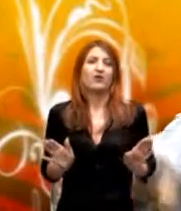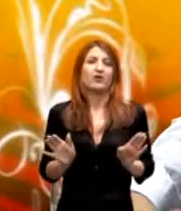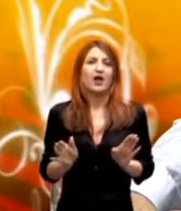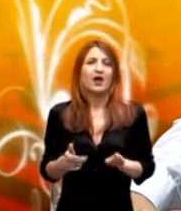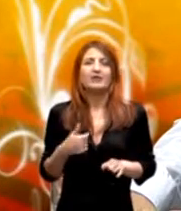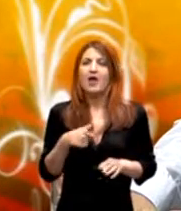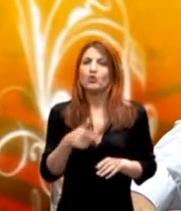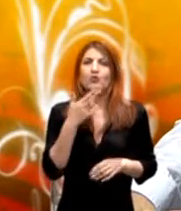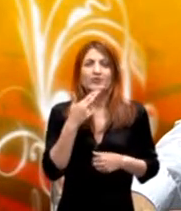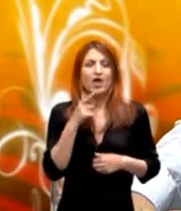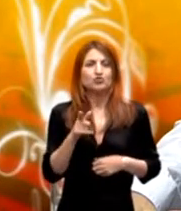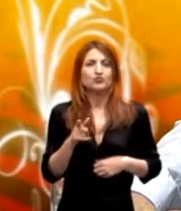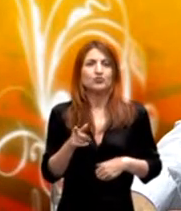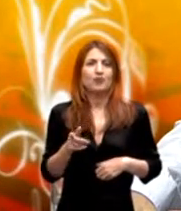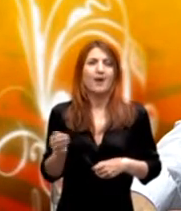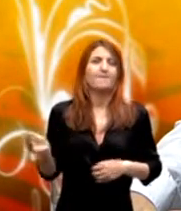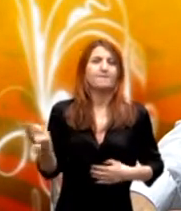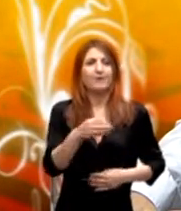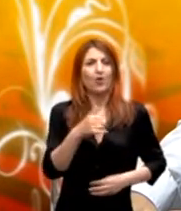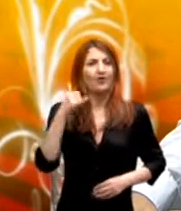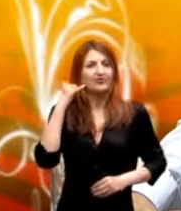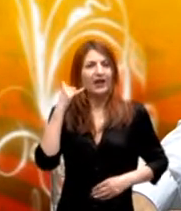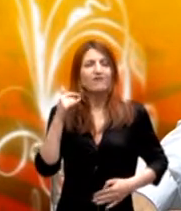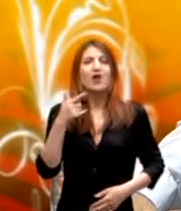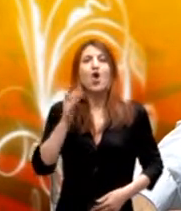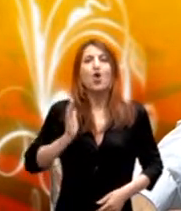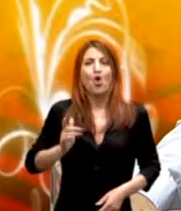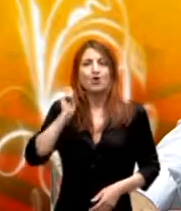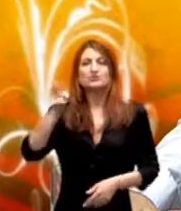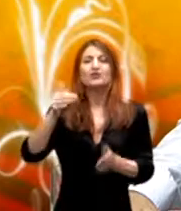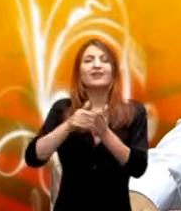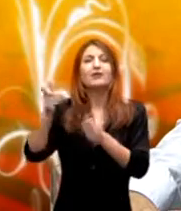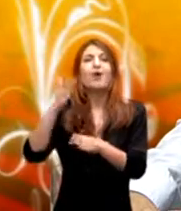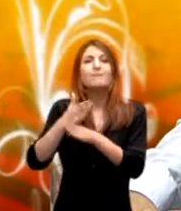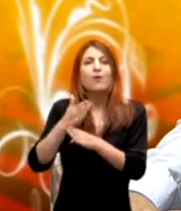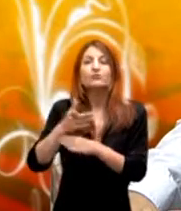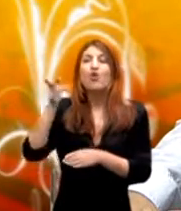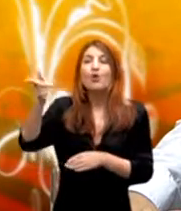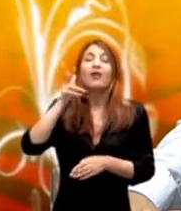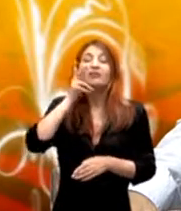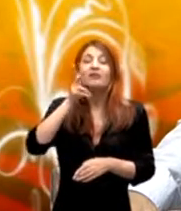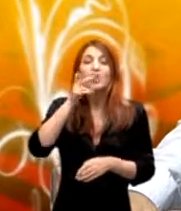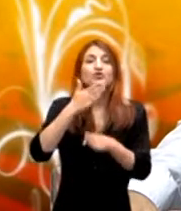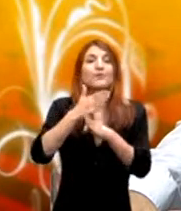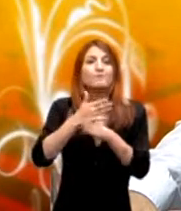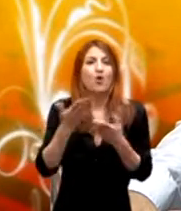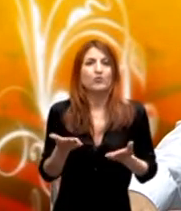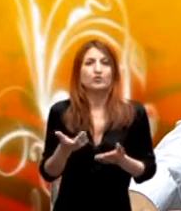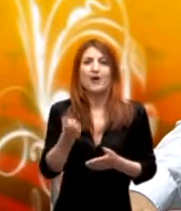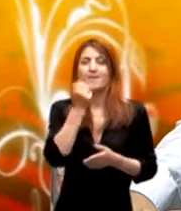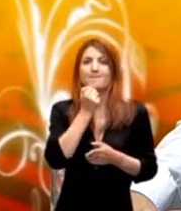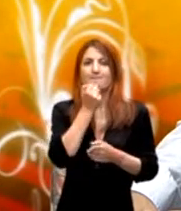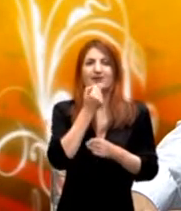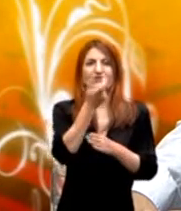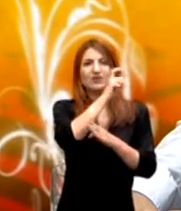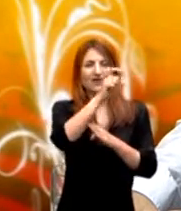kažem, neću preko telefona dijagnozu. Međutim, gospođi treba pomoć. Ona traži, ona vapi za pomoć. Tako je. U privatnu polikliniku